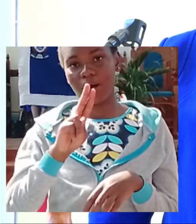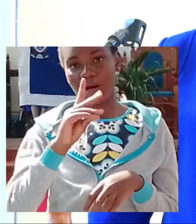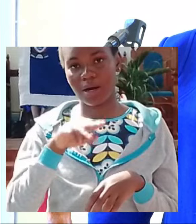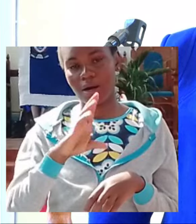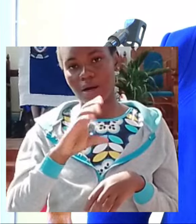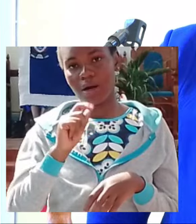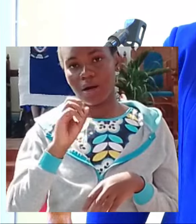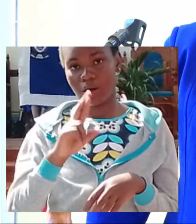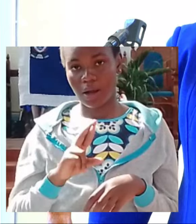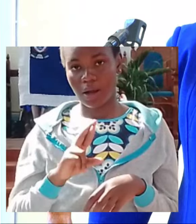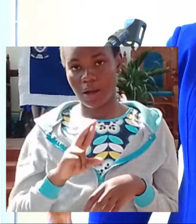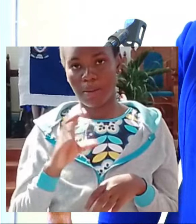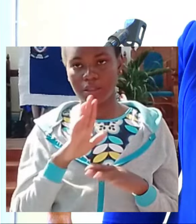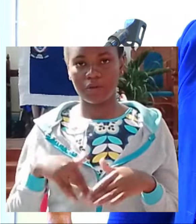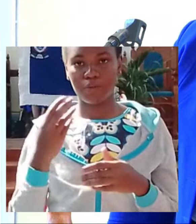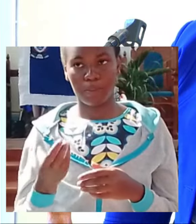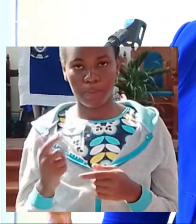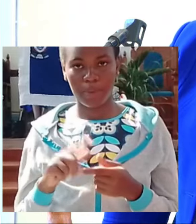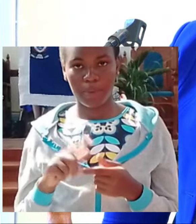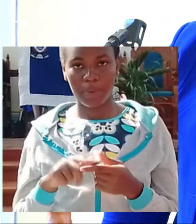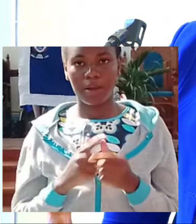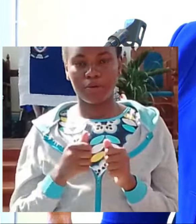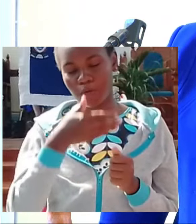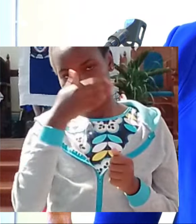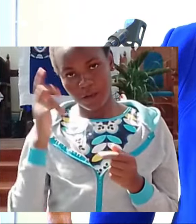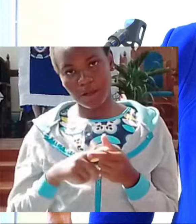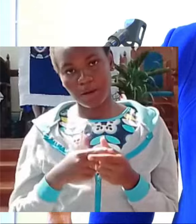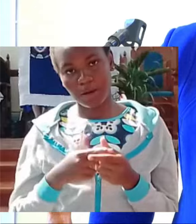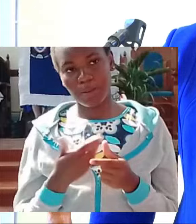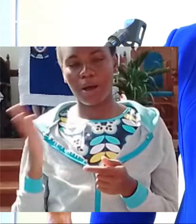Tunasemanga wameibia wengi. Wewe ndo ulikuwa umeibiwa?